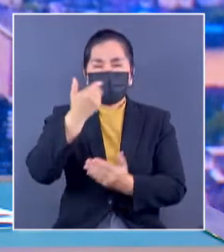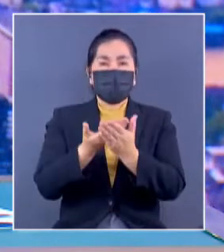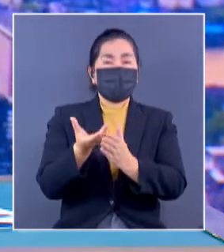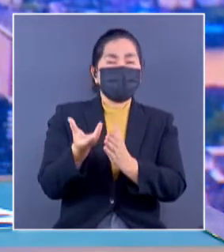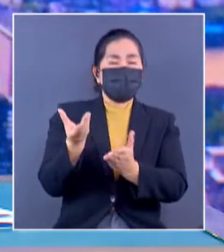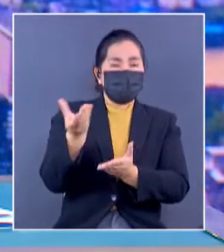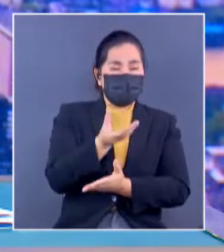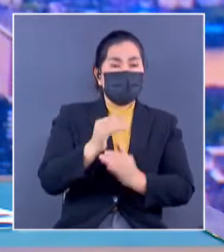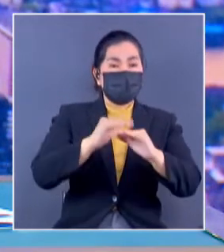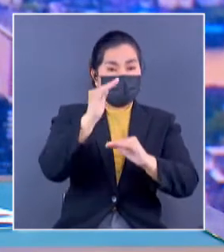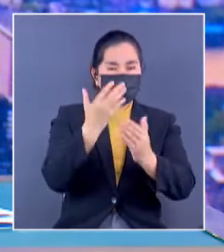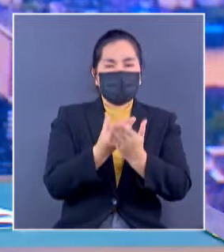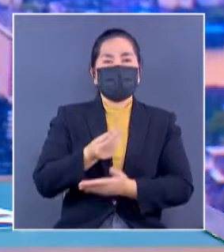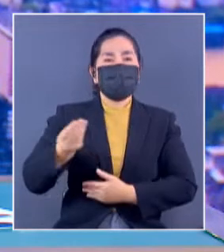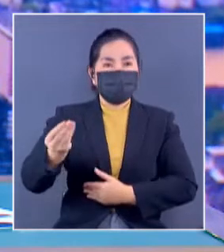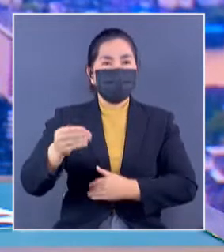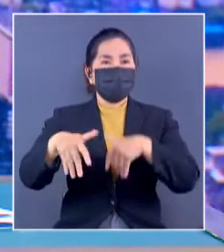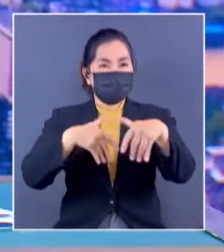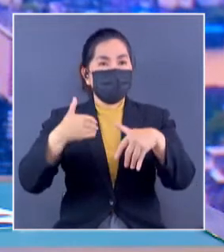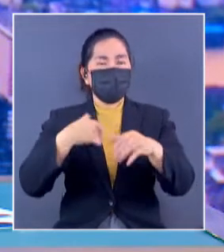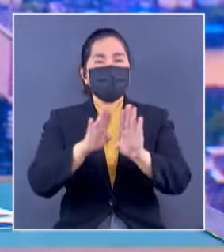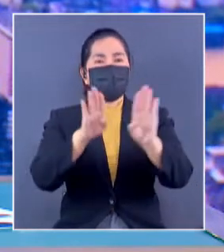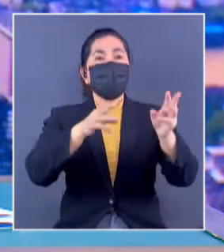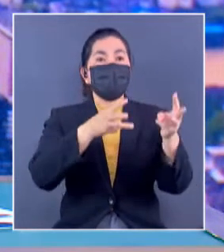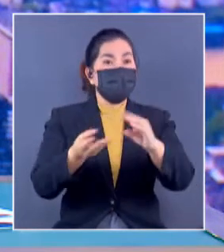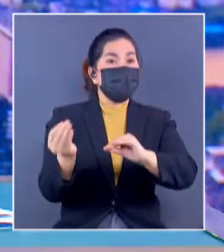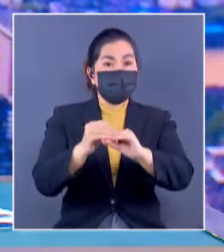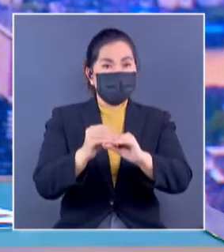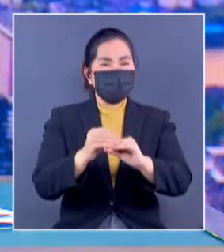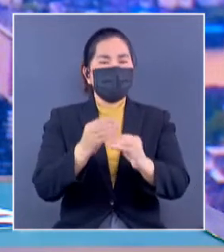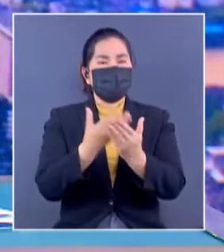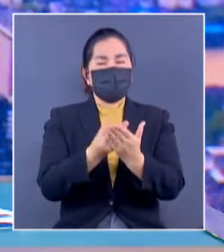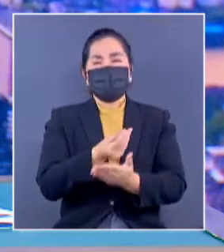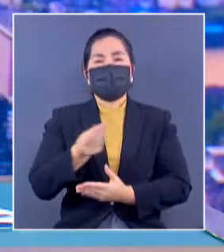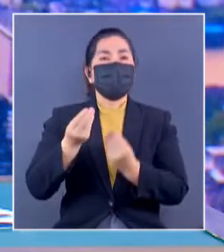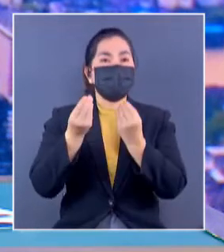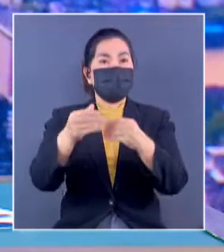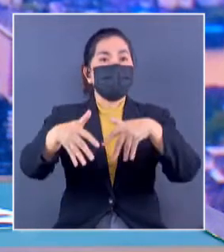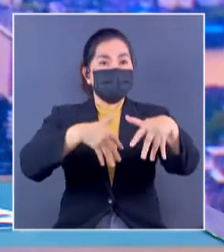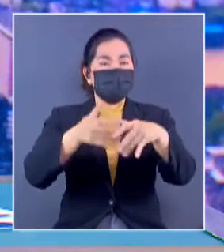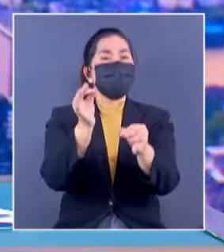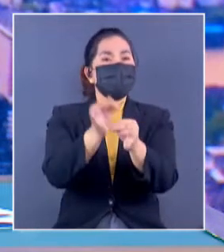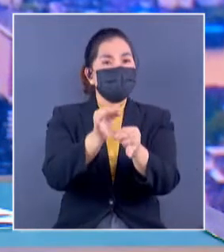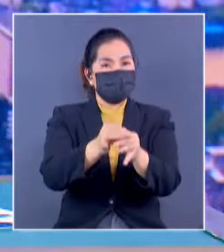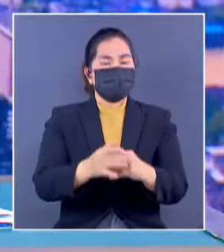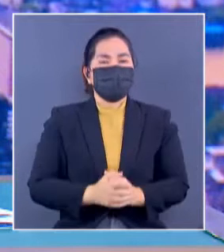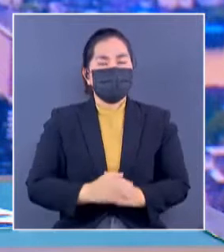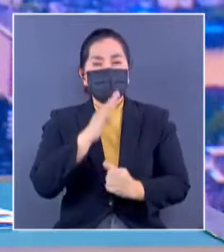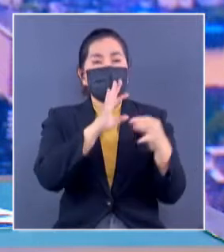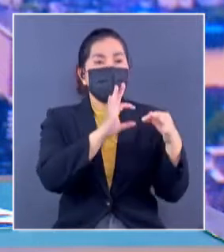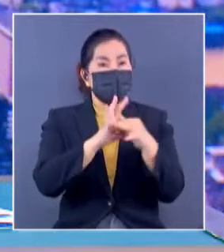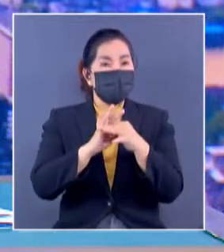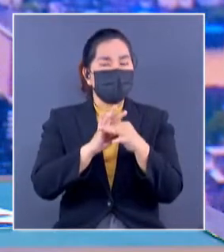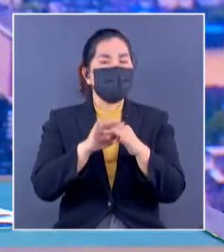ไปทางสำนักงานประกันสังคมครับได้เปิดอีกหนึ่งช่องทางนะครับในการคืนเงินสมทบให้นะครับผ่านทางบัญชีที่ผูกเอา